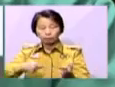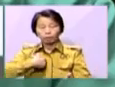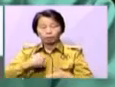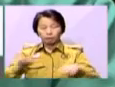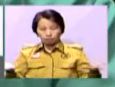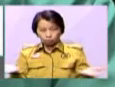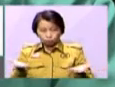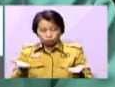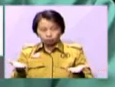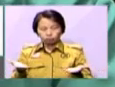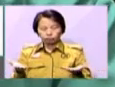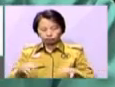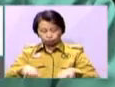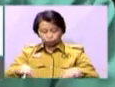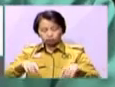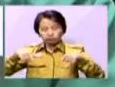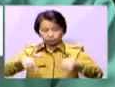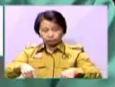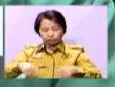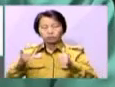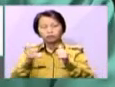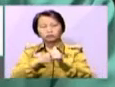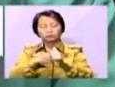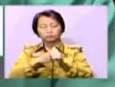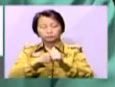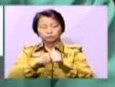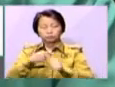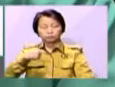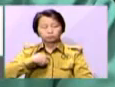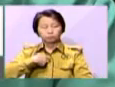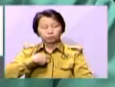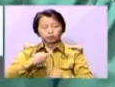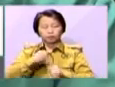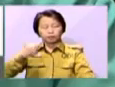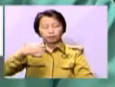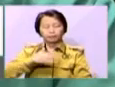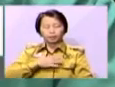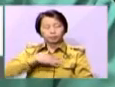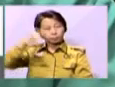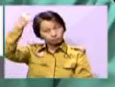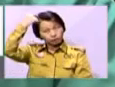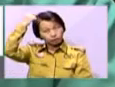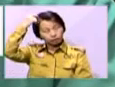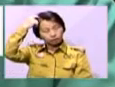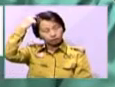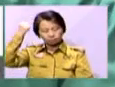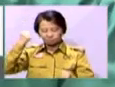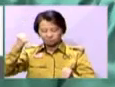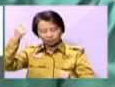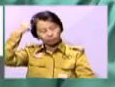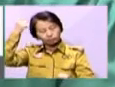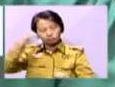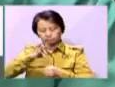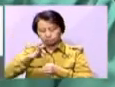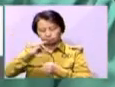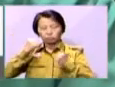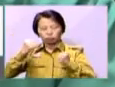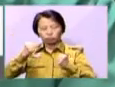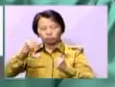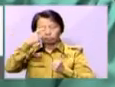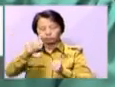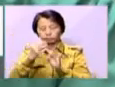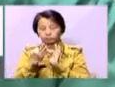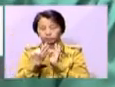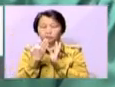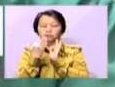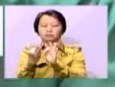sini ialah pertama kali saya dari segi mental lah. Dari segi mental, kuatkan semangat untuk